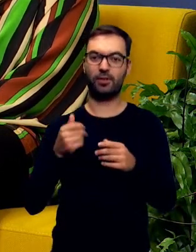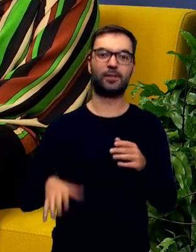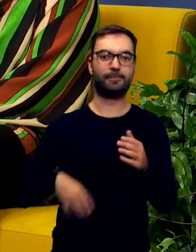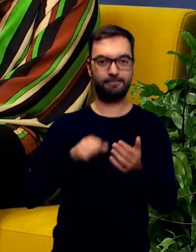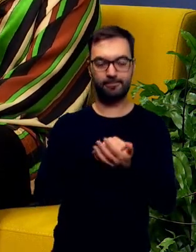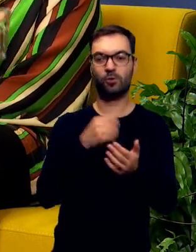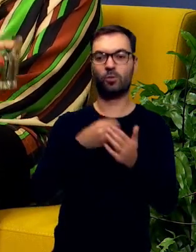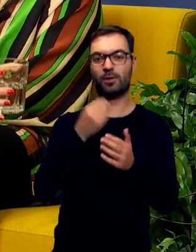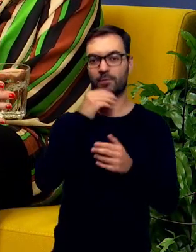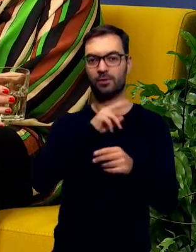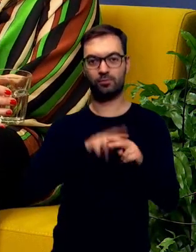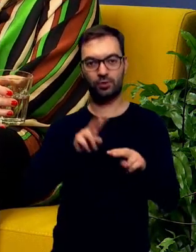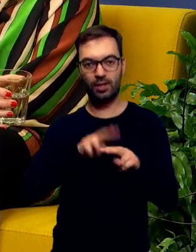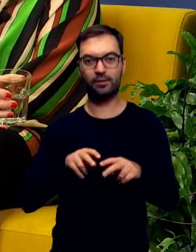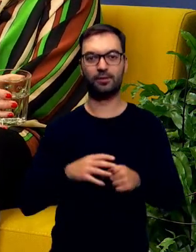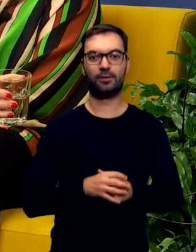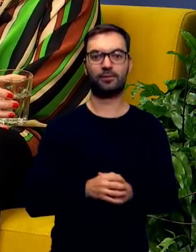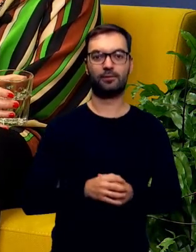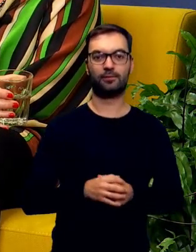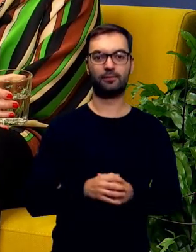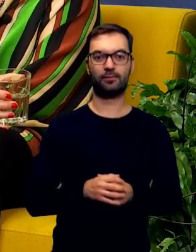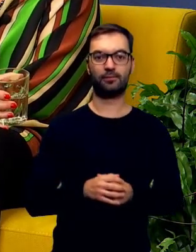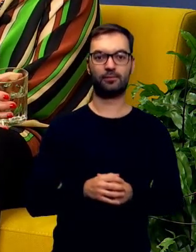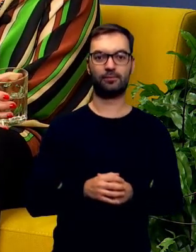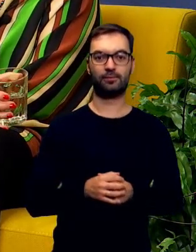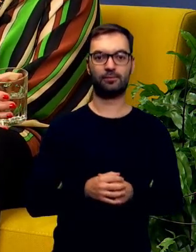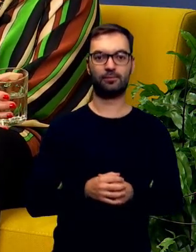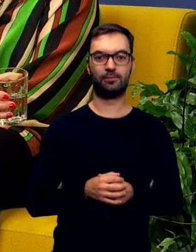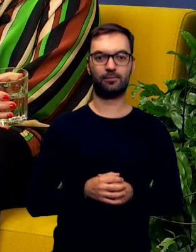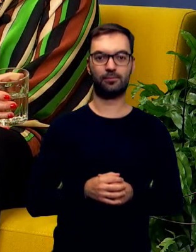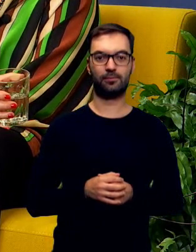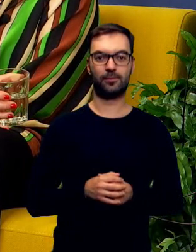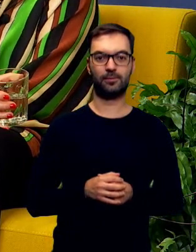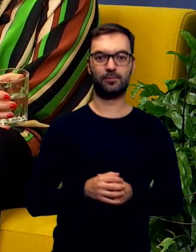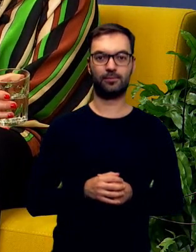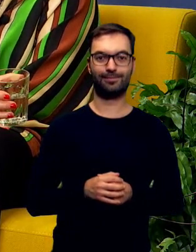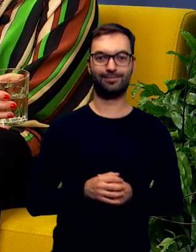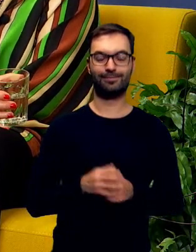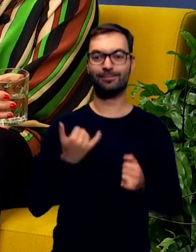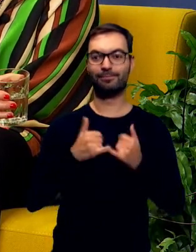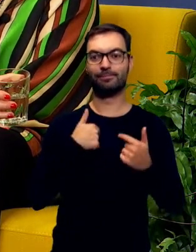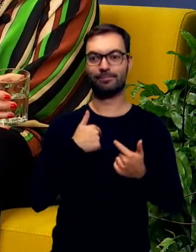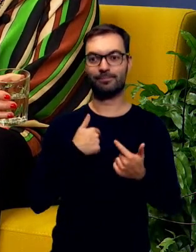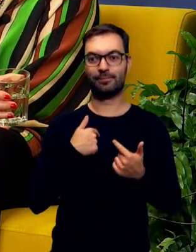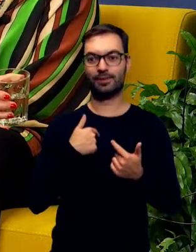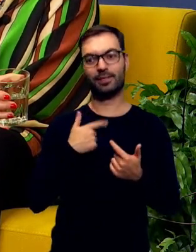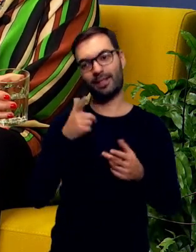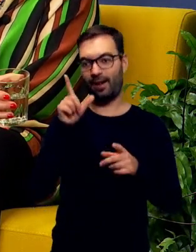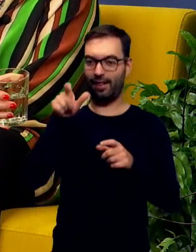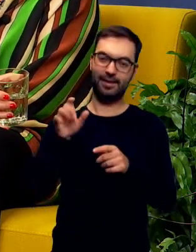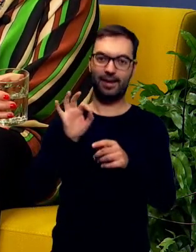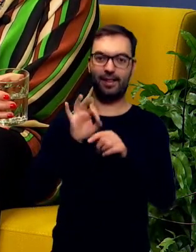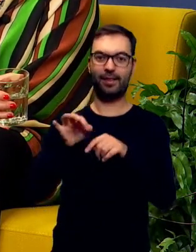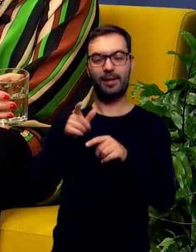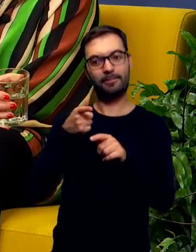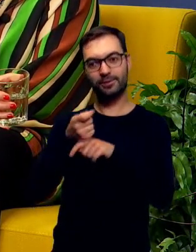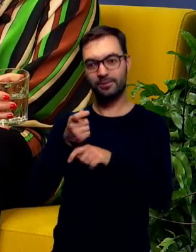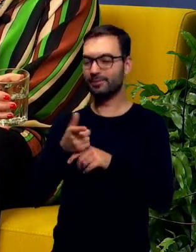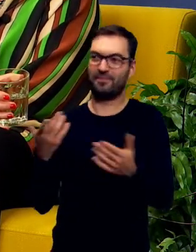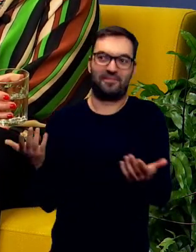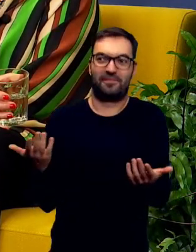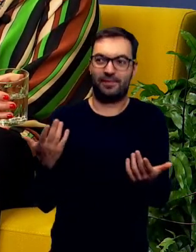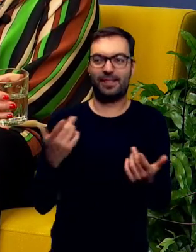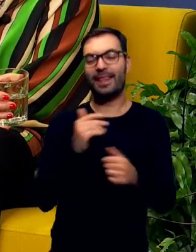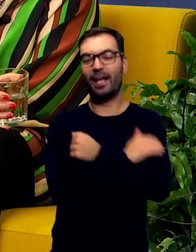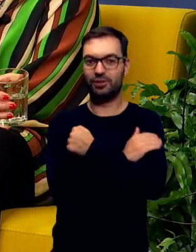pieniędzy w lepsze wyposażenie. No więc jeżeli miałbym na siłę do takich się trochę przyczepić tutaj,